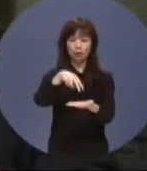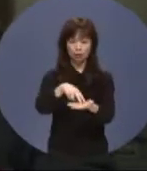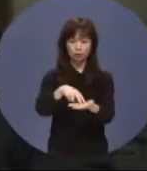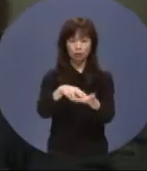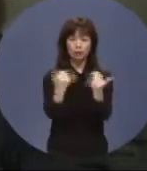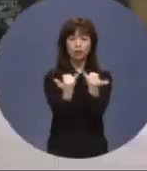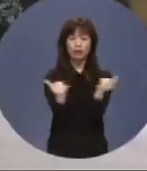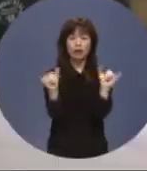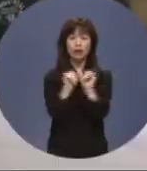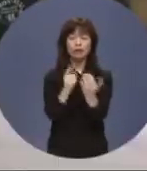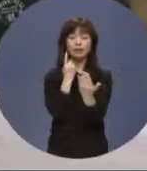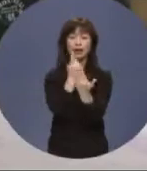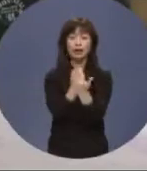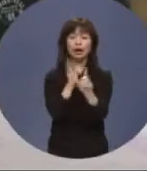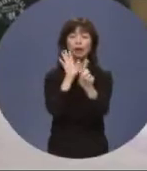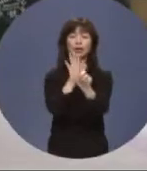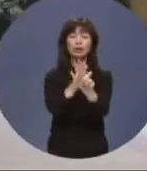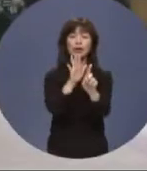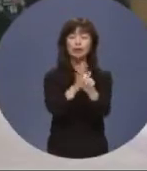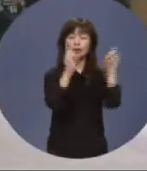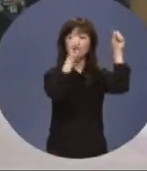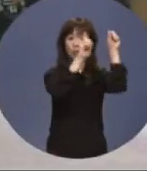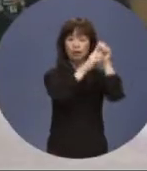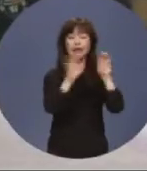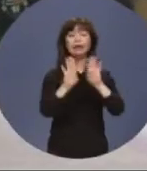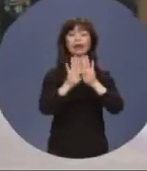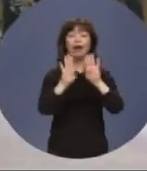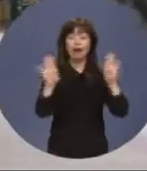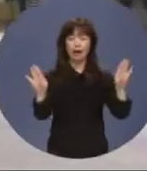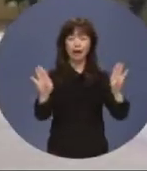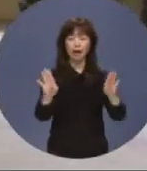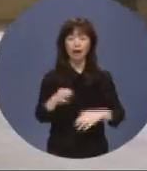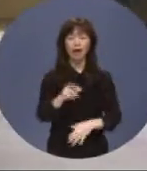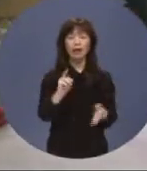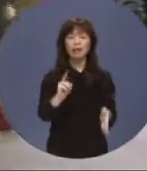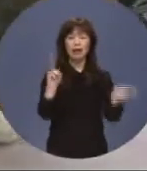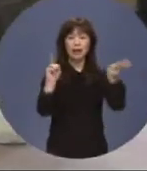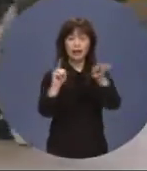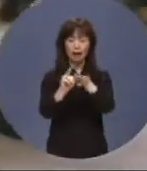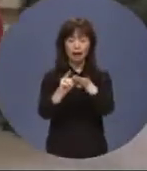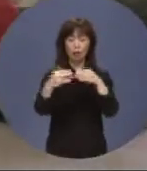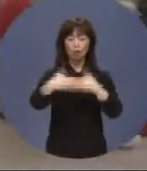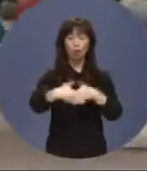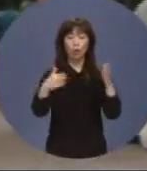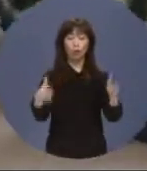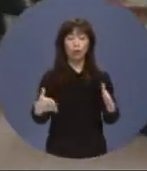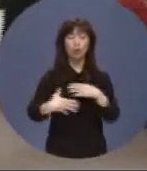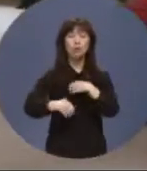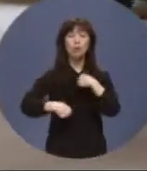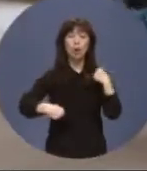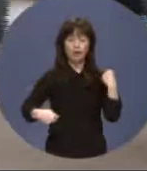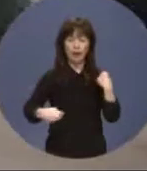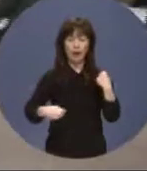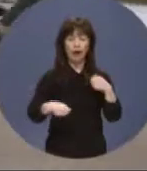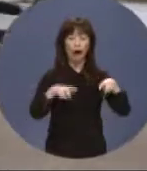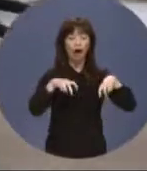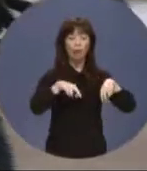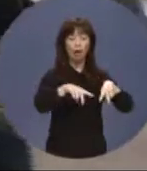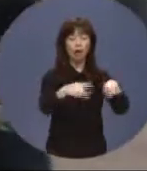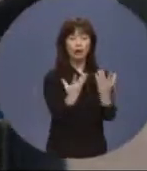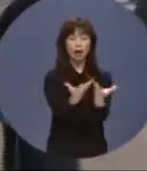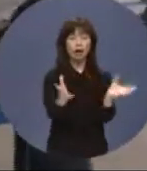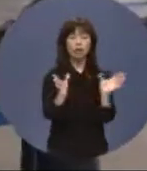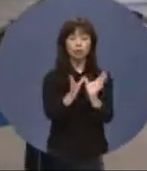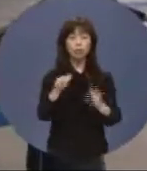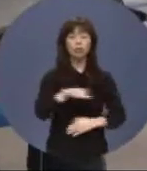立・社会参加を支援するもので、福祉センターで活動する教室の受講生や